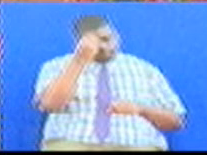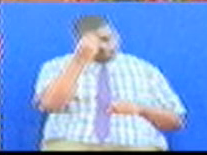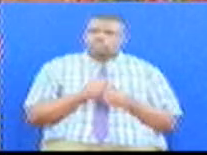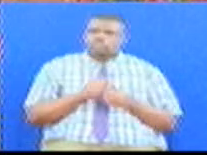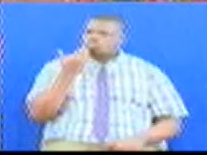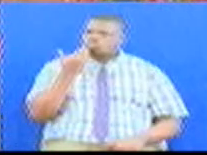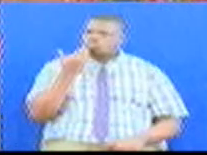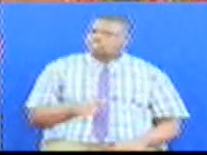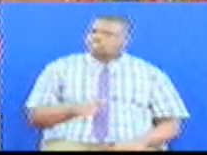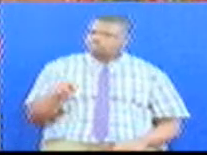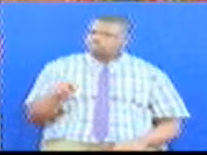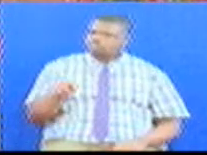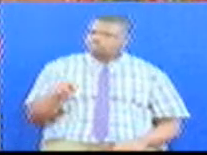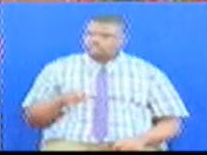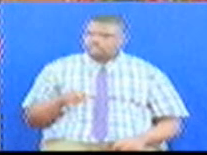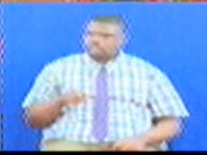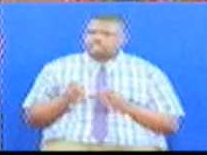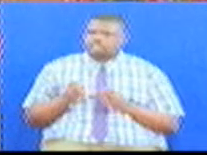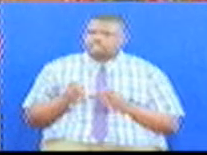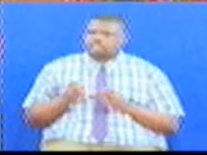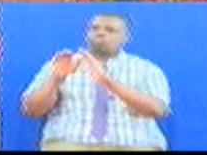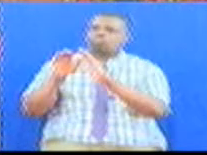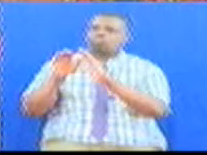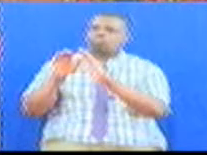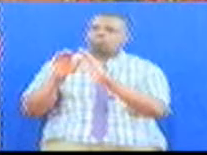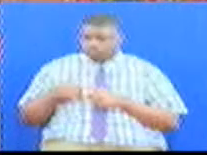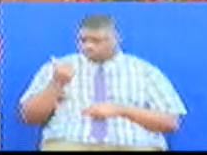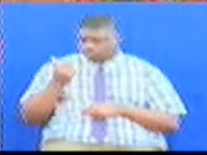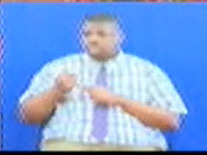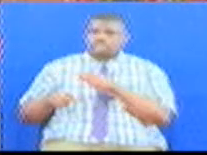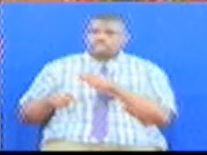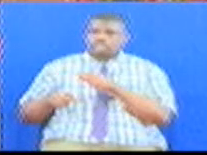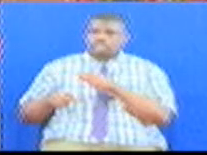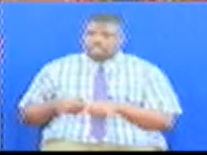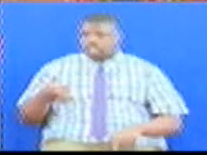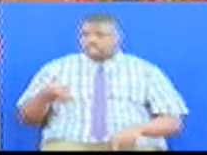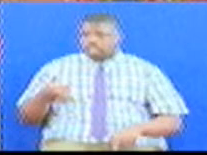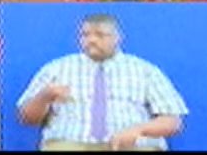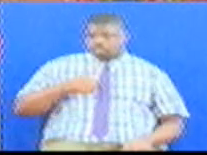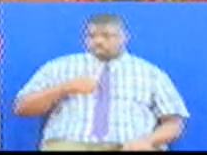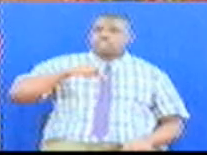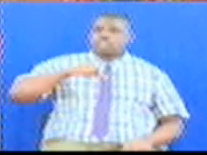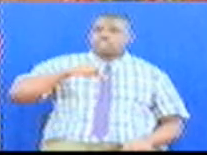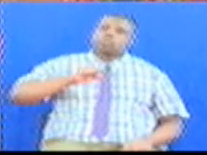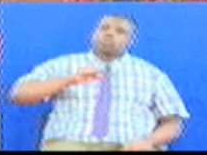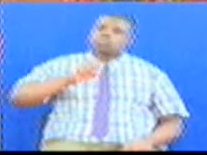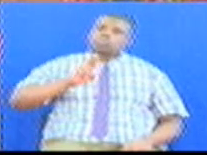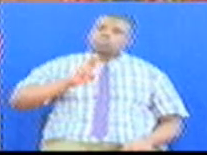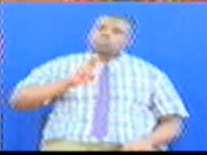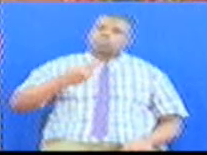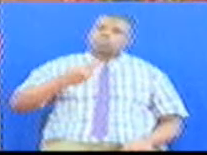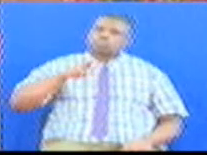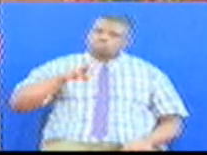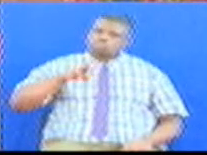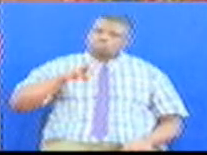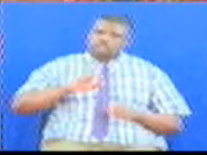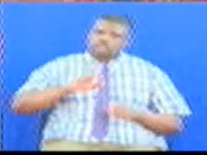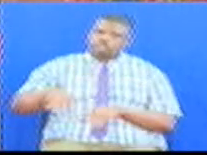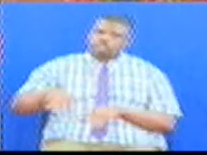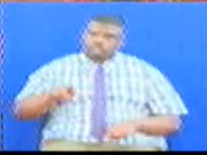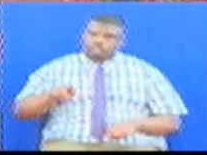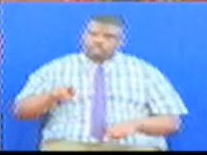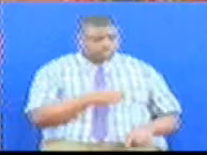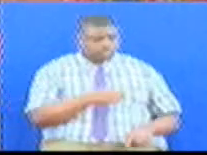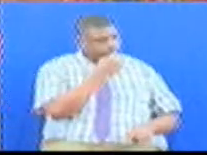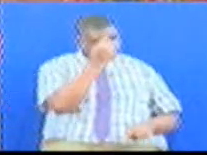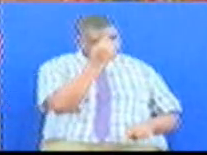na ni mandatory. Kama wabunge wa Bunge la Jamhuri ya Muungano wa Tanzania, nikiwemo mimi Sabina Hamza Sungura, niliacha bunge na nikaenda kufanya mafunzo ya vitendo